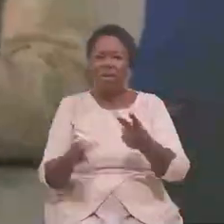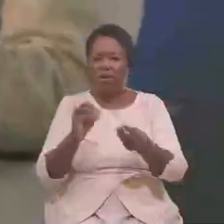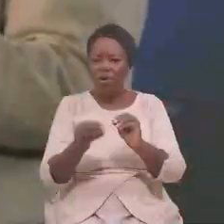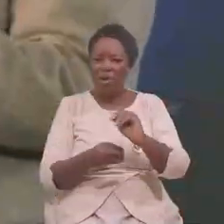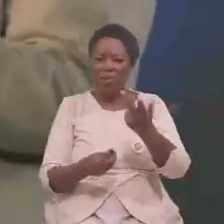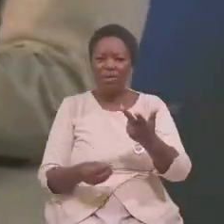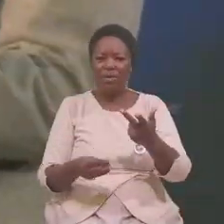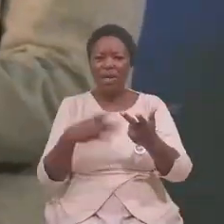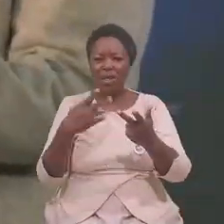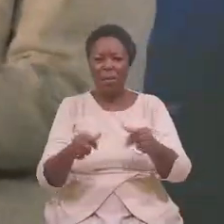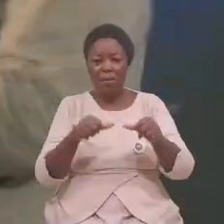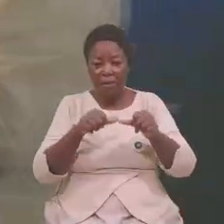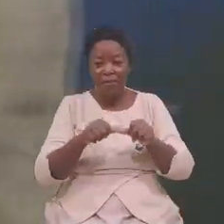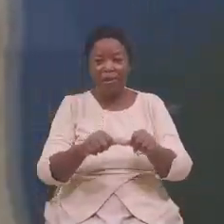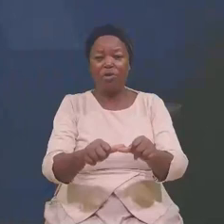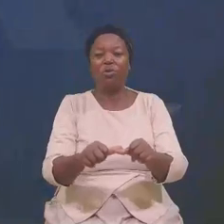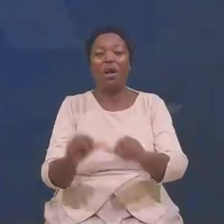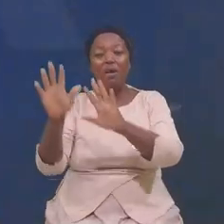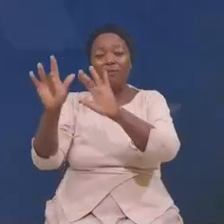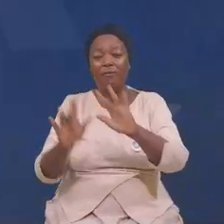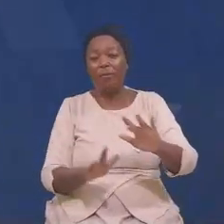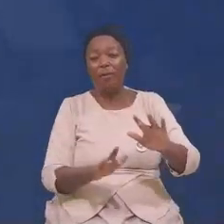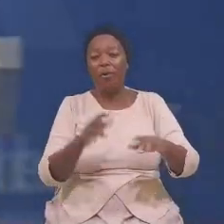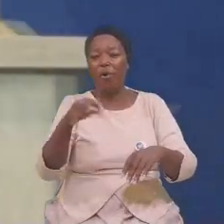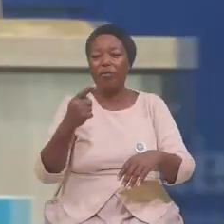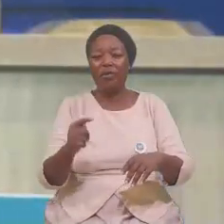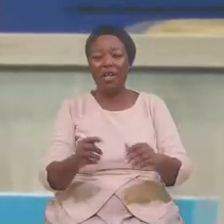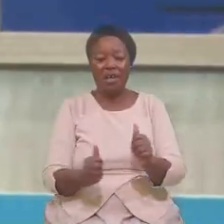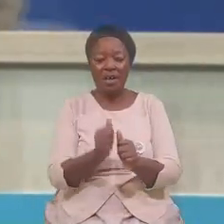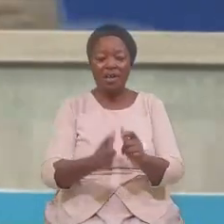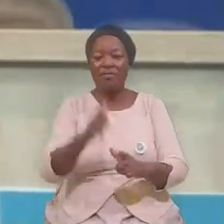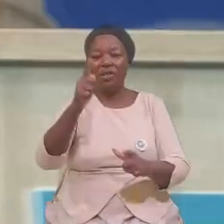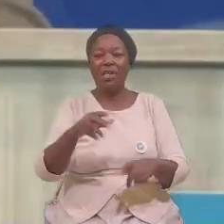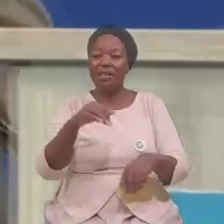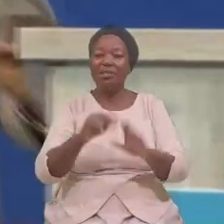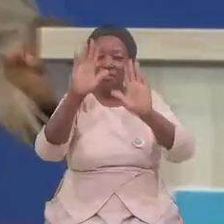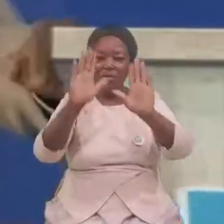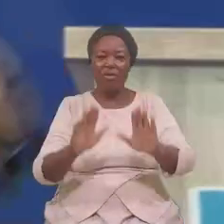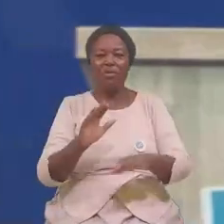flux perpétuel des plus grand miracle.